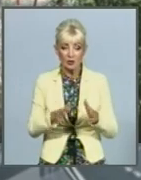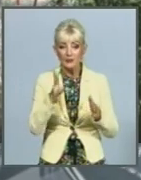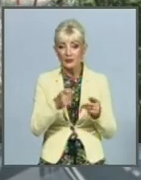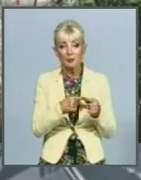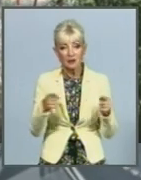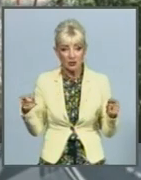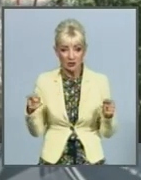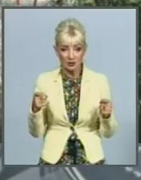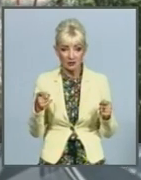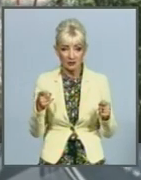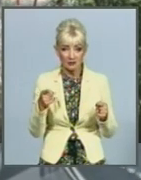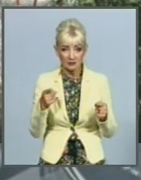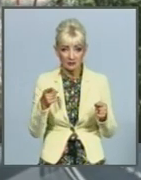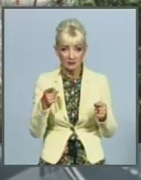протяжении